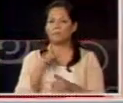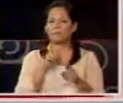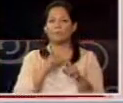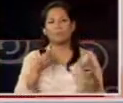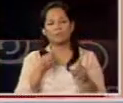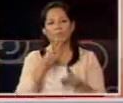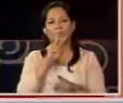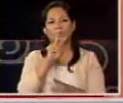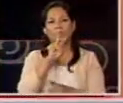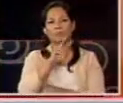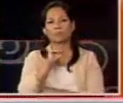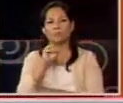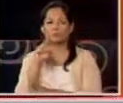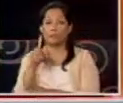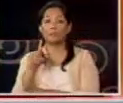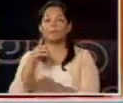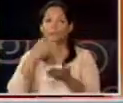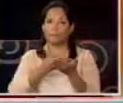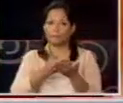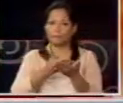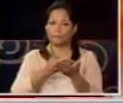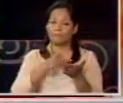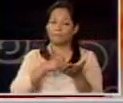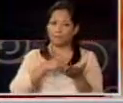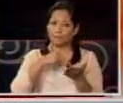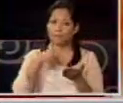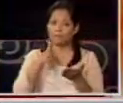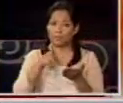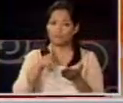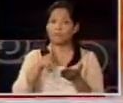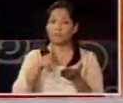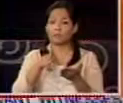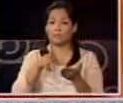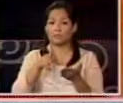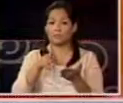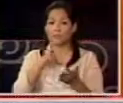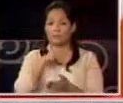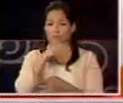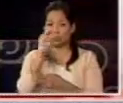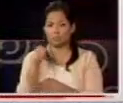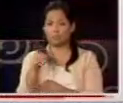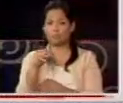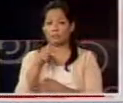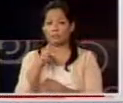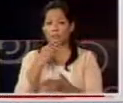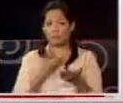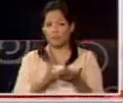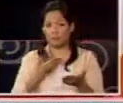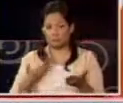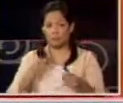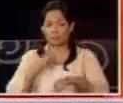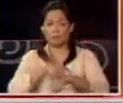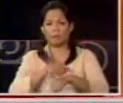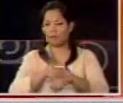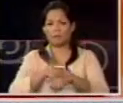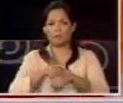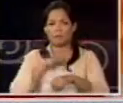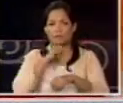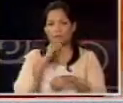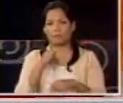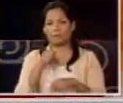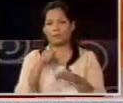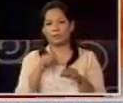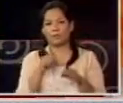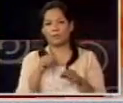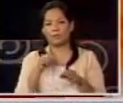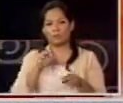2001, binayaran ng Manila opo. Yung property. Opo. At the time binayaran ng Manila yung property, hindi pa majority owner okay.